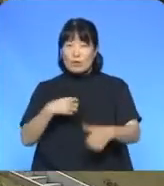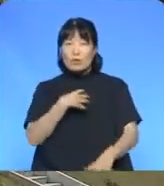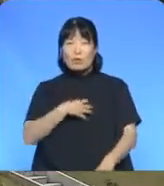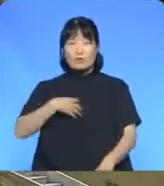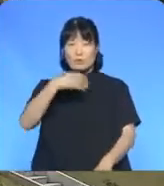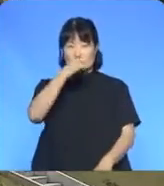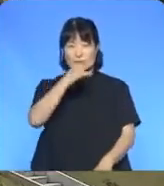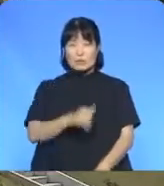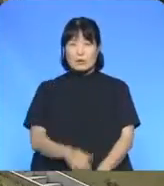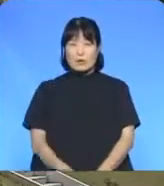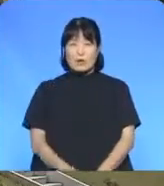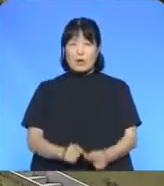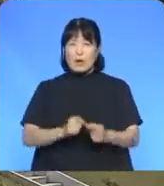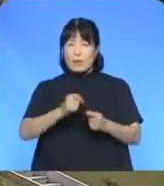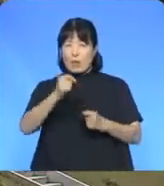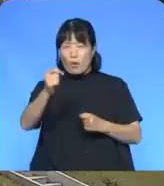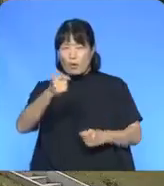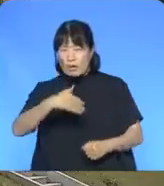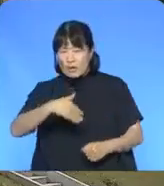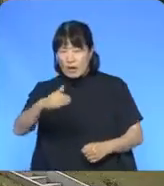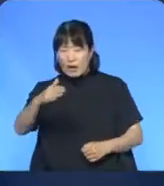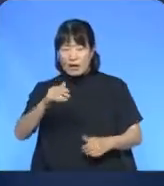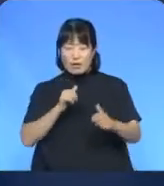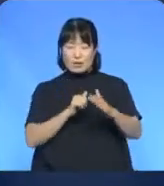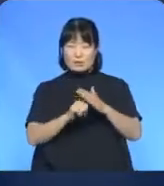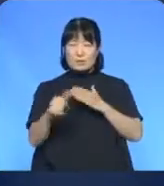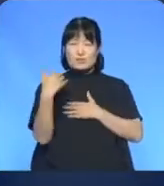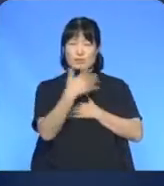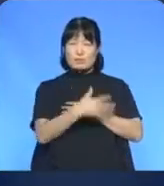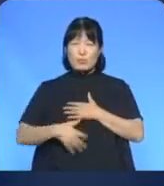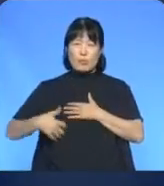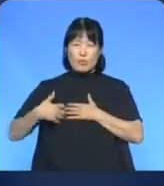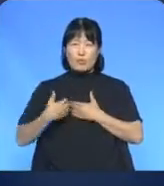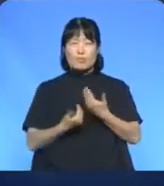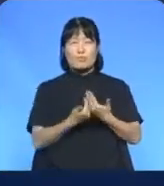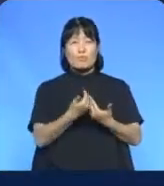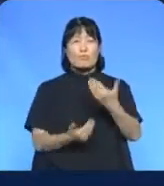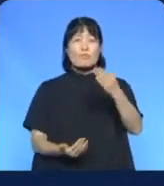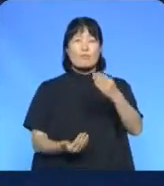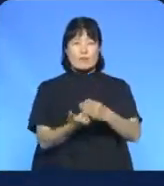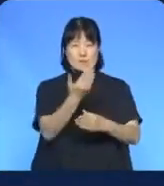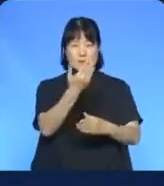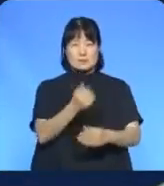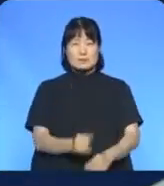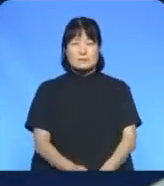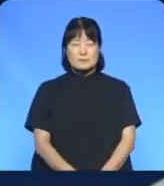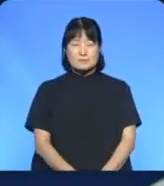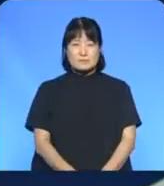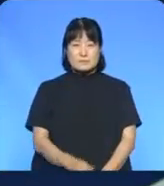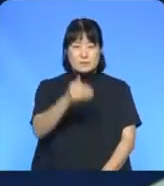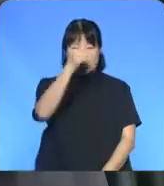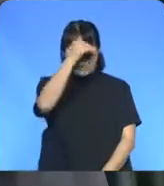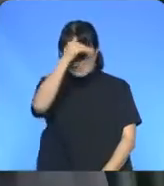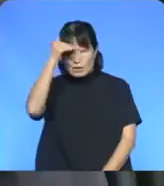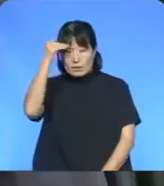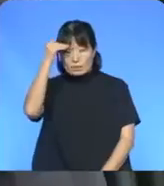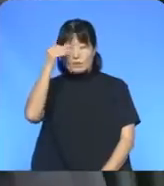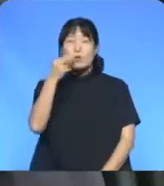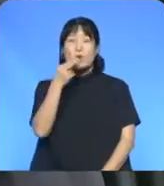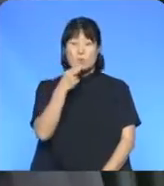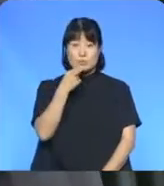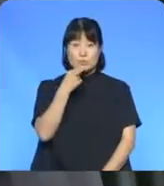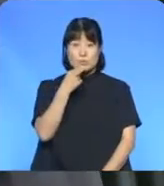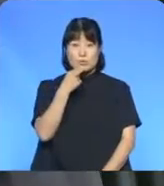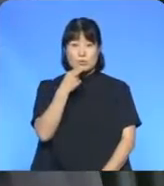걱정입니다. 장거리 이동 때문에 선수단의 컨디션 관리에 차질이 우려되기 때문입니다. 관중은 역시 없는